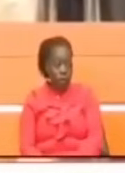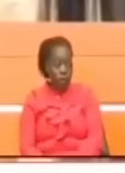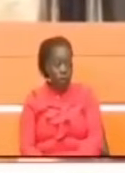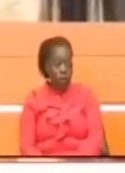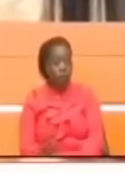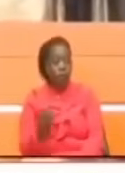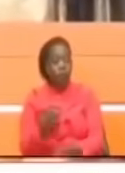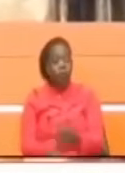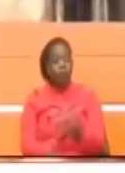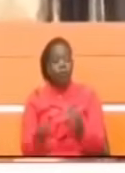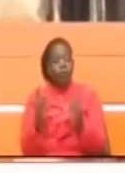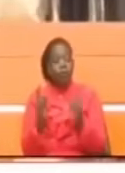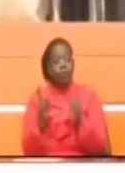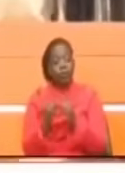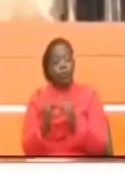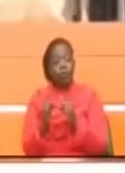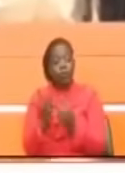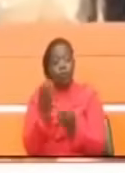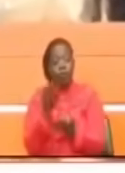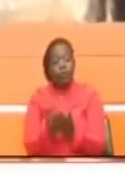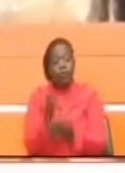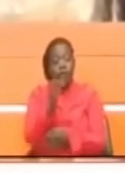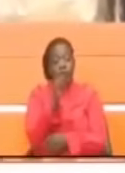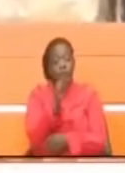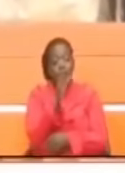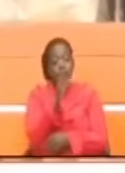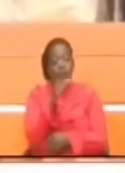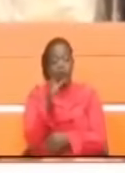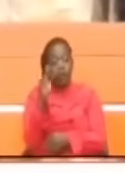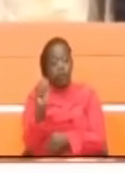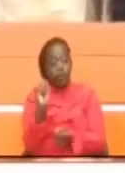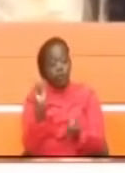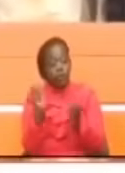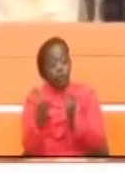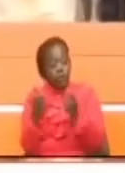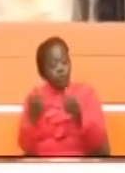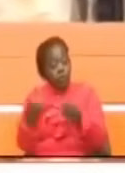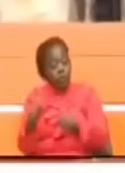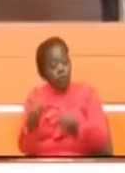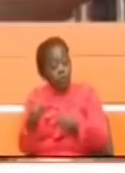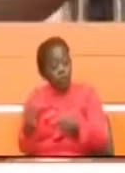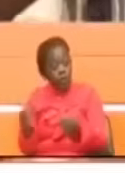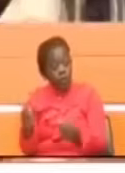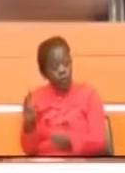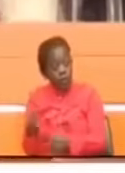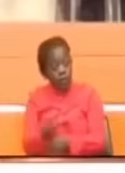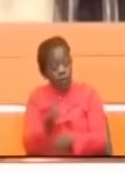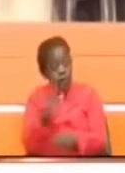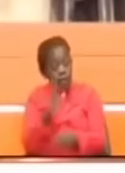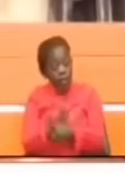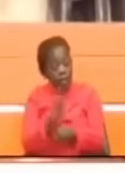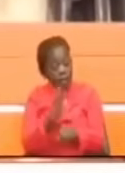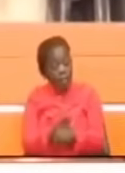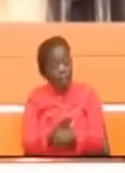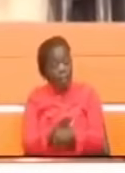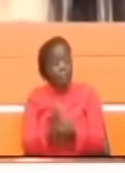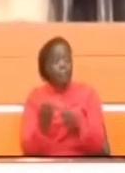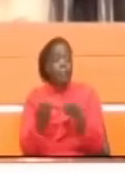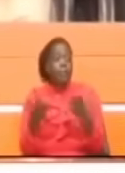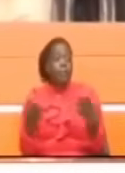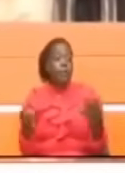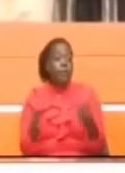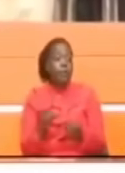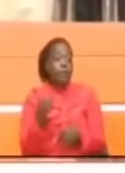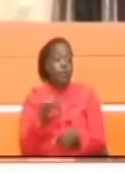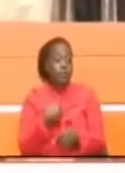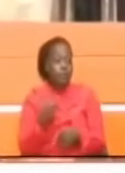kituruma nisa wakesi sebeyo kitereze boda boda lezili ingwe nsele ne mchibuga Kampala kwa tenze